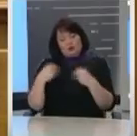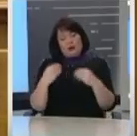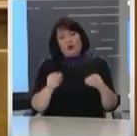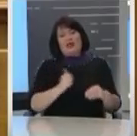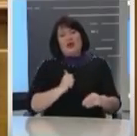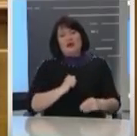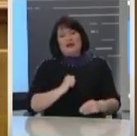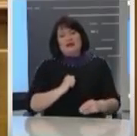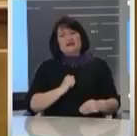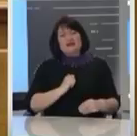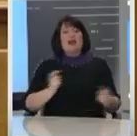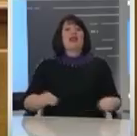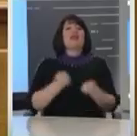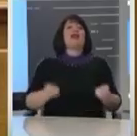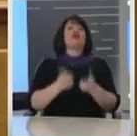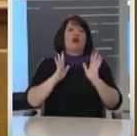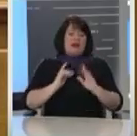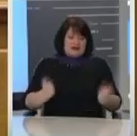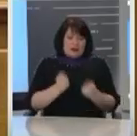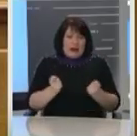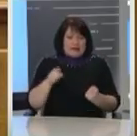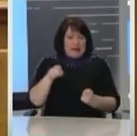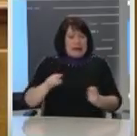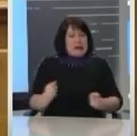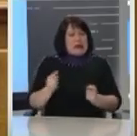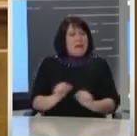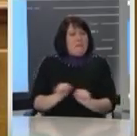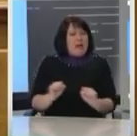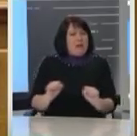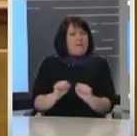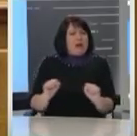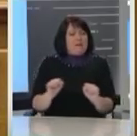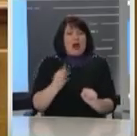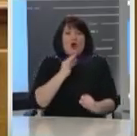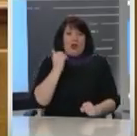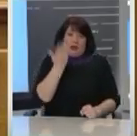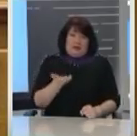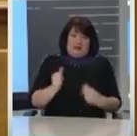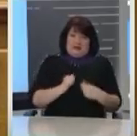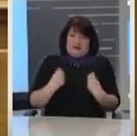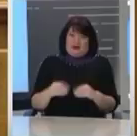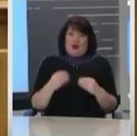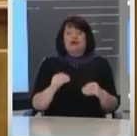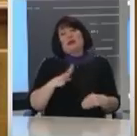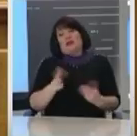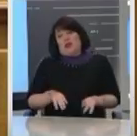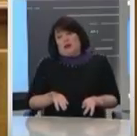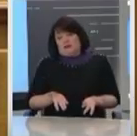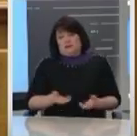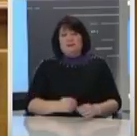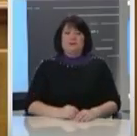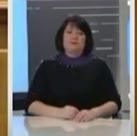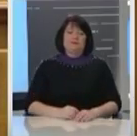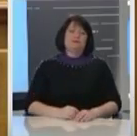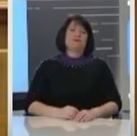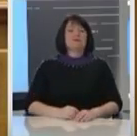τελικά όχι μόνο δεν τις υλοποιείτε, τις υπονομεύετε κιόλας. Γιατί δεν τις πιστεύετε, γιατί δεν τις θέλετε.